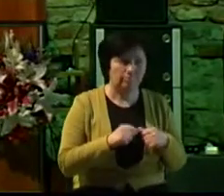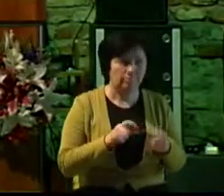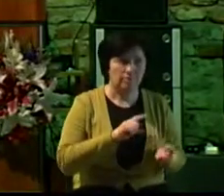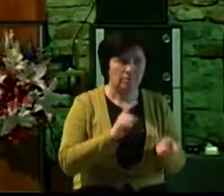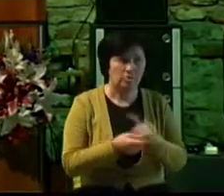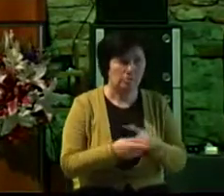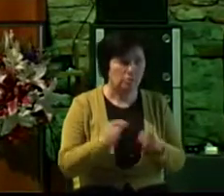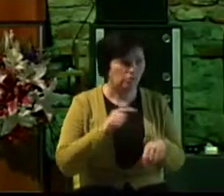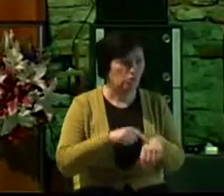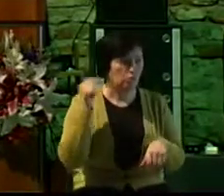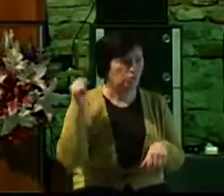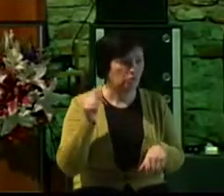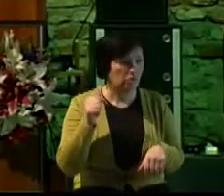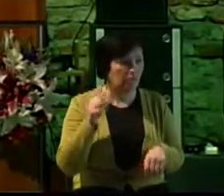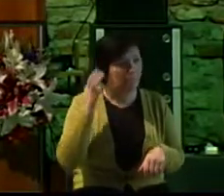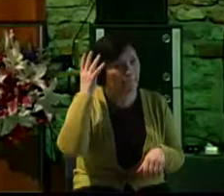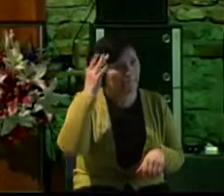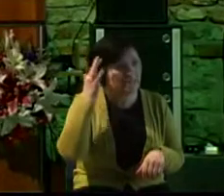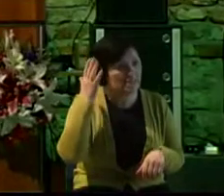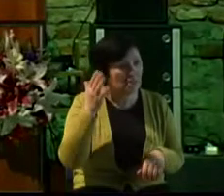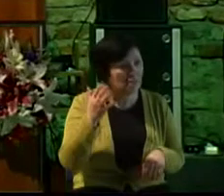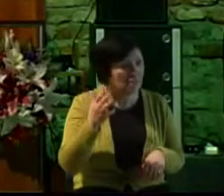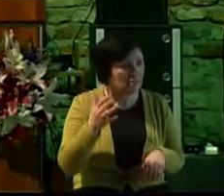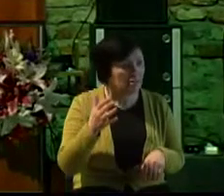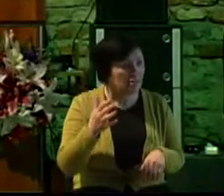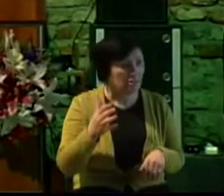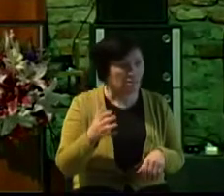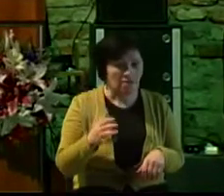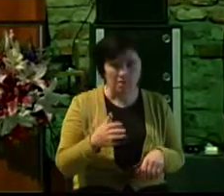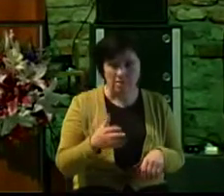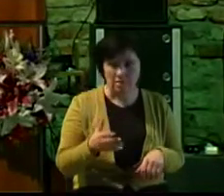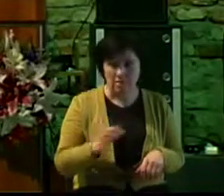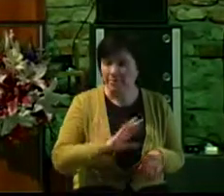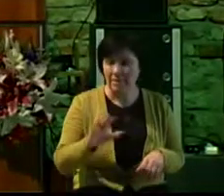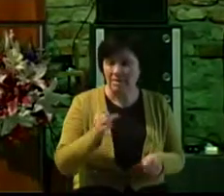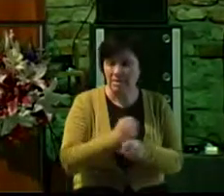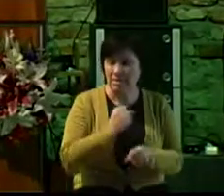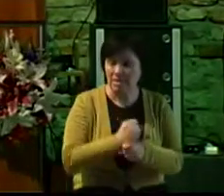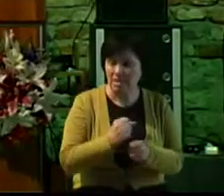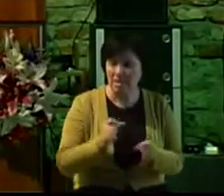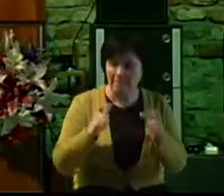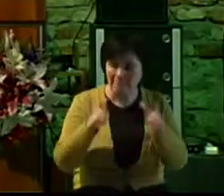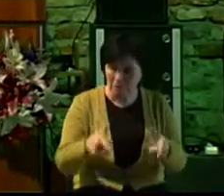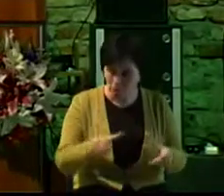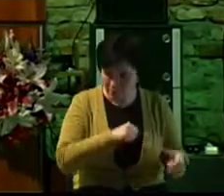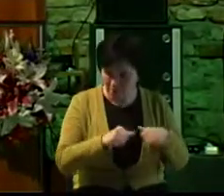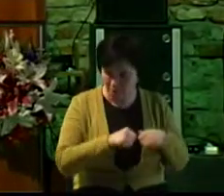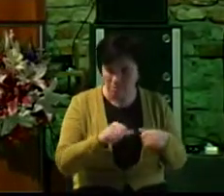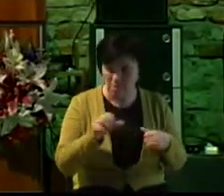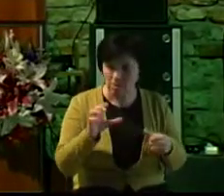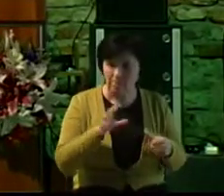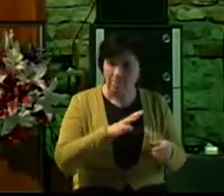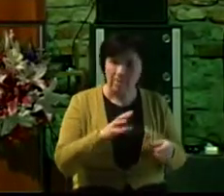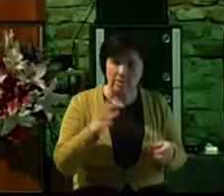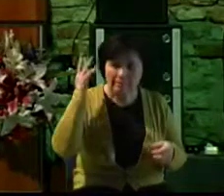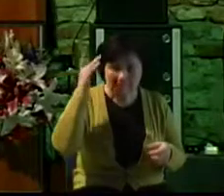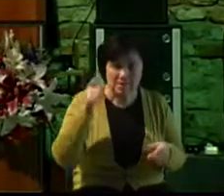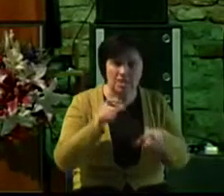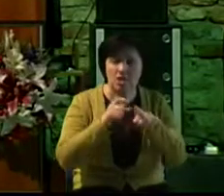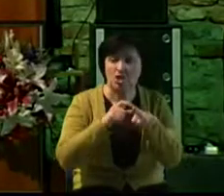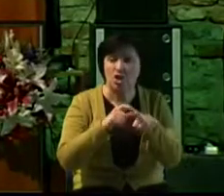чувств, в сферу мыслей, в сферу, может быть, каких-то слов, которые мы можем произносить, и